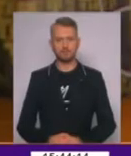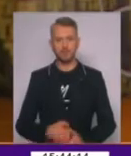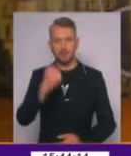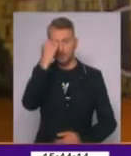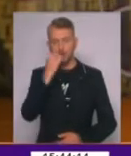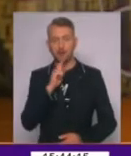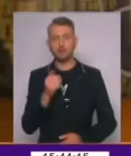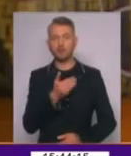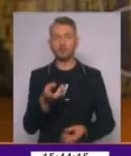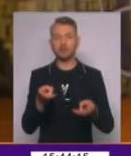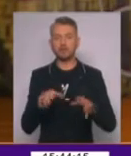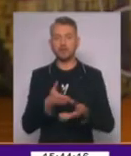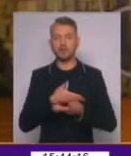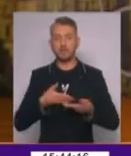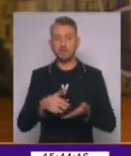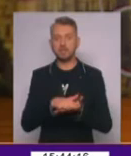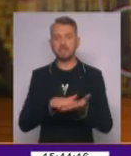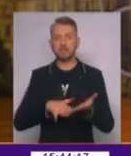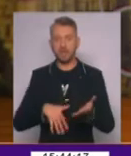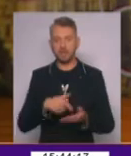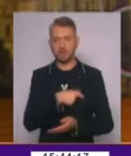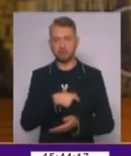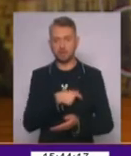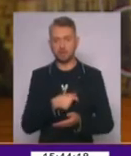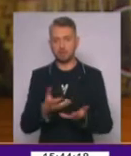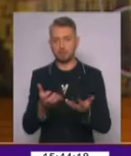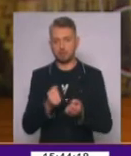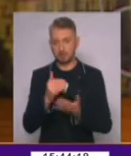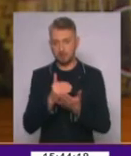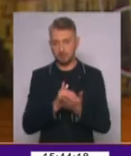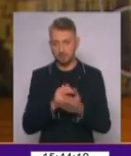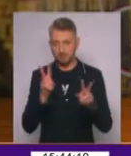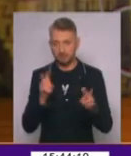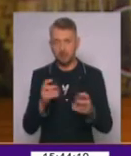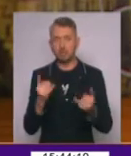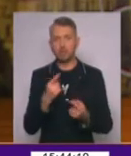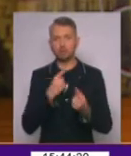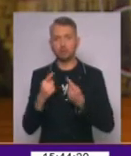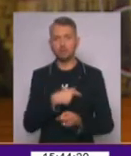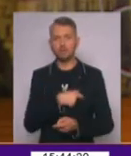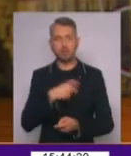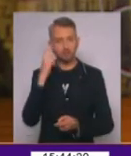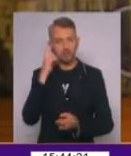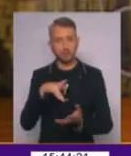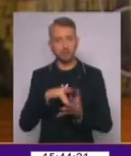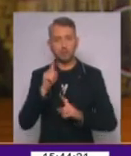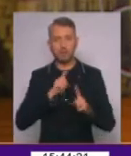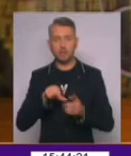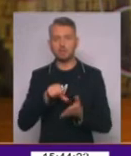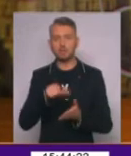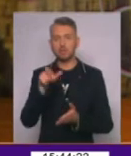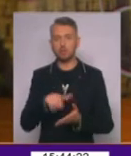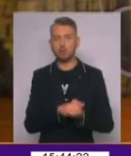Дякую за те, що ви залишаєтеся з нами. Триває ефір депутатської приймальні. Я нагадаю, сьогодні ми спілкуємося з депутатом Київської міської ради, представницею